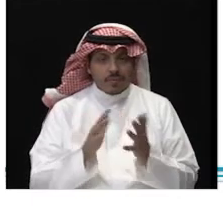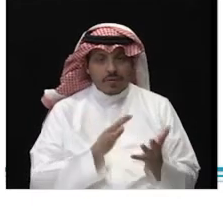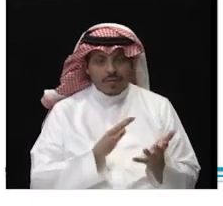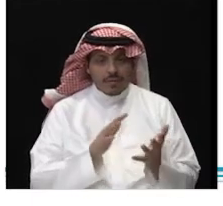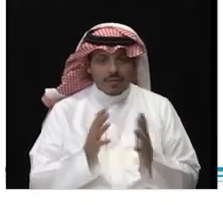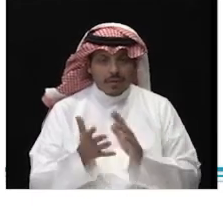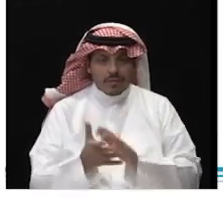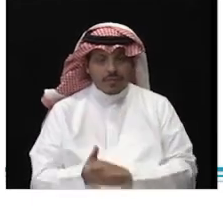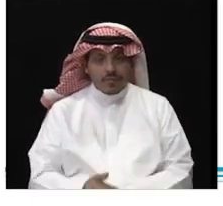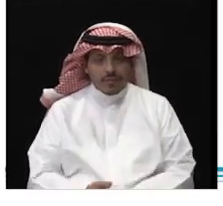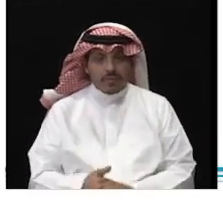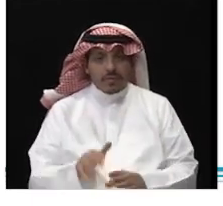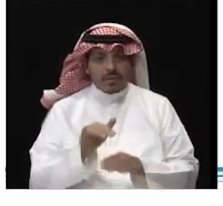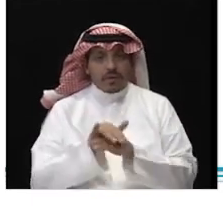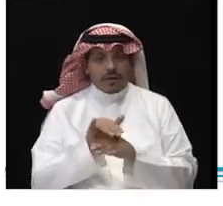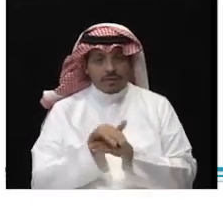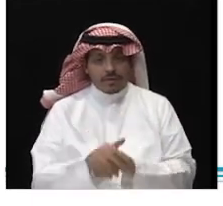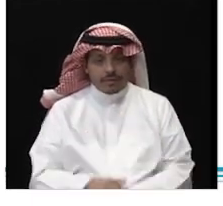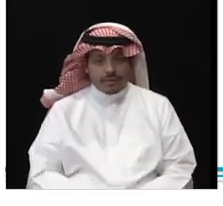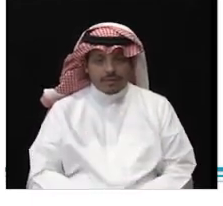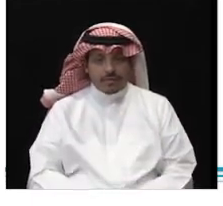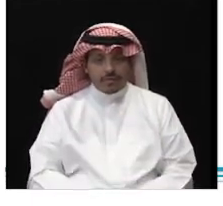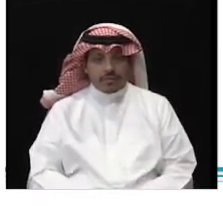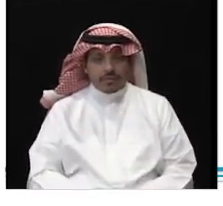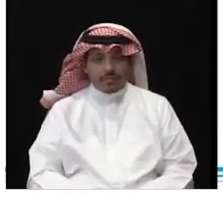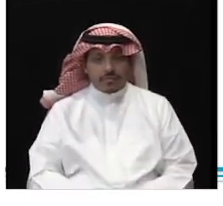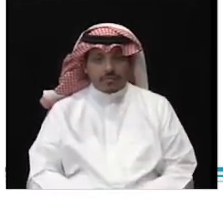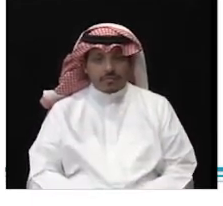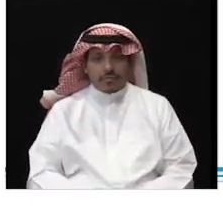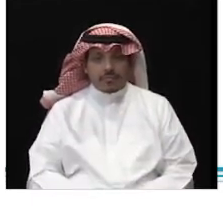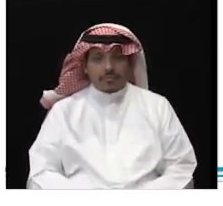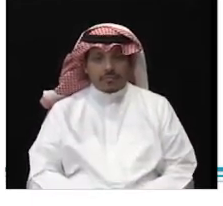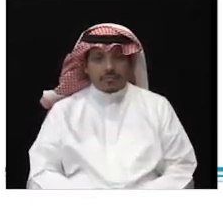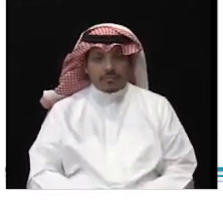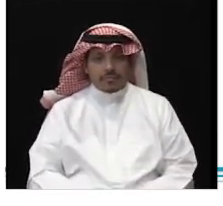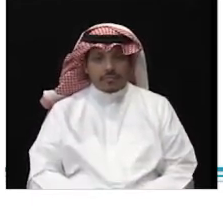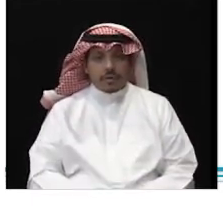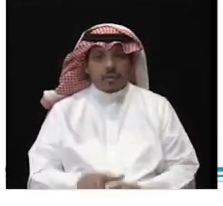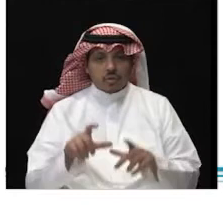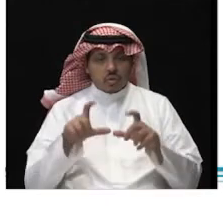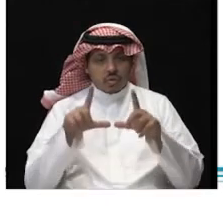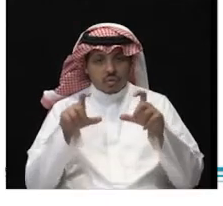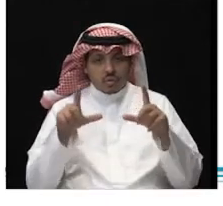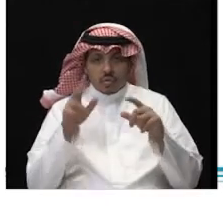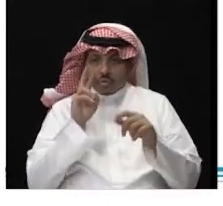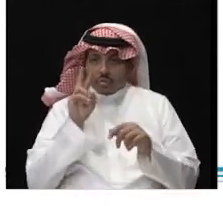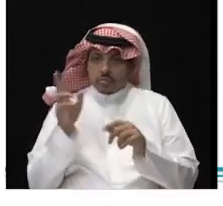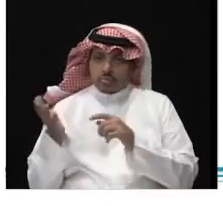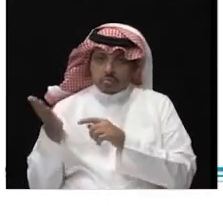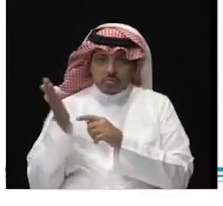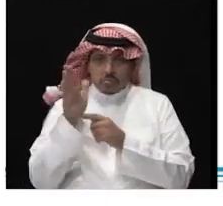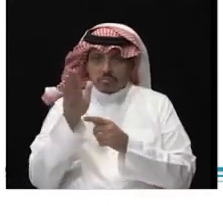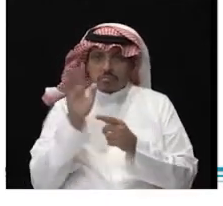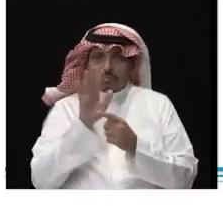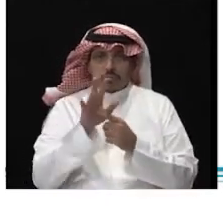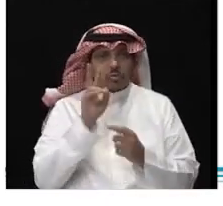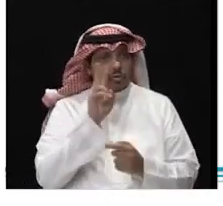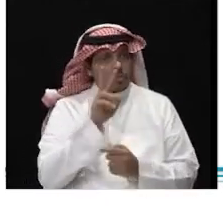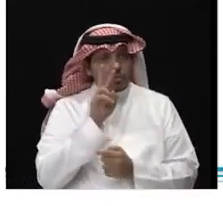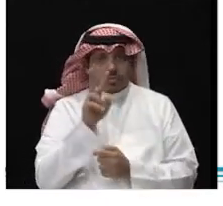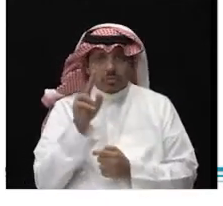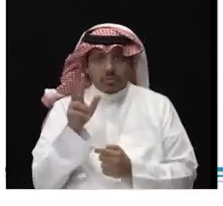التمهيد كما هي العادة لنتعرف على بعض الصور ونربطها بموضوع درسنا